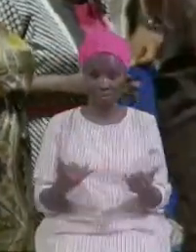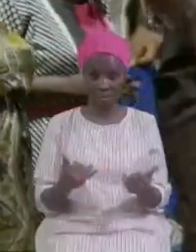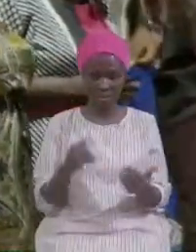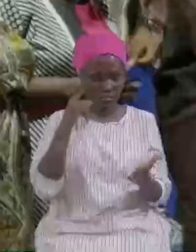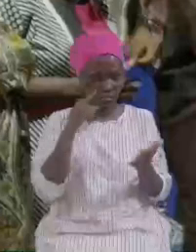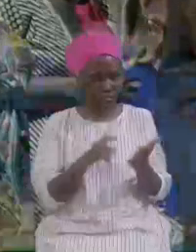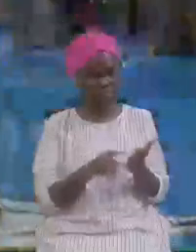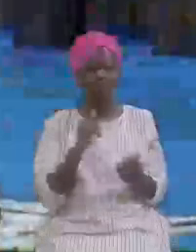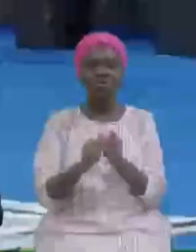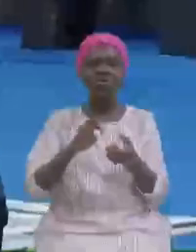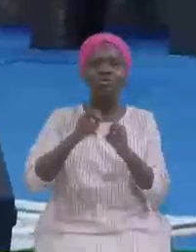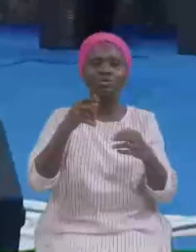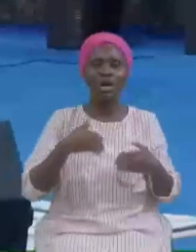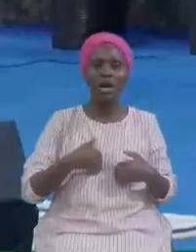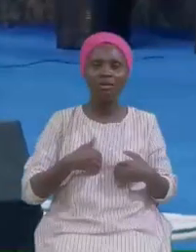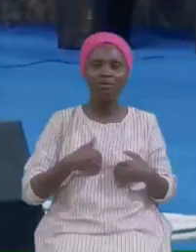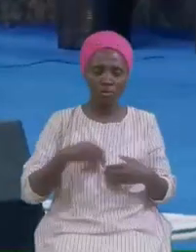Identifie le problème.